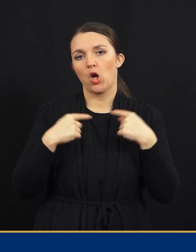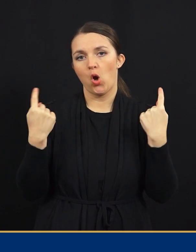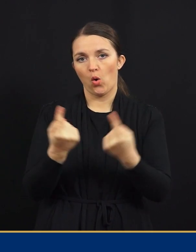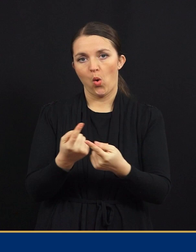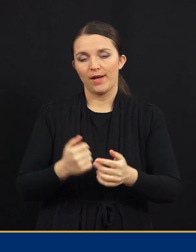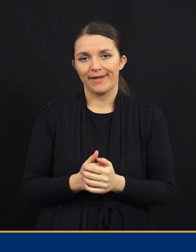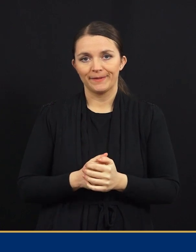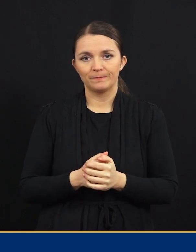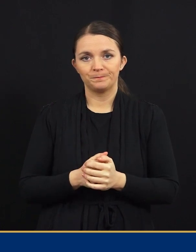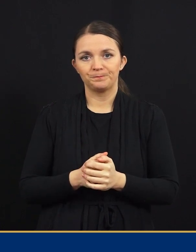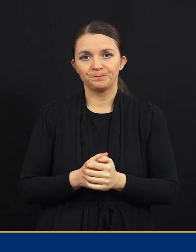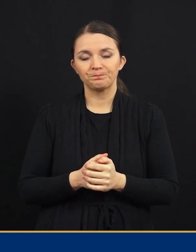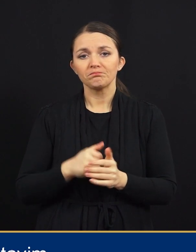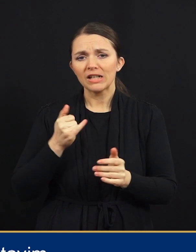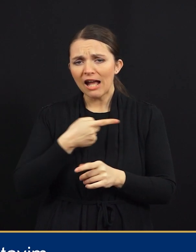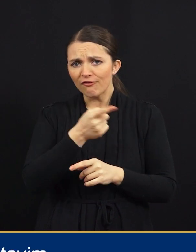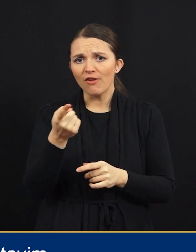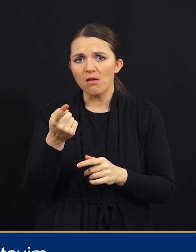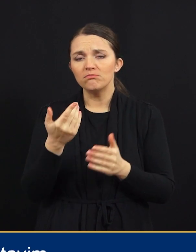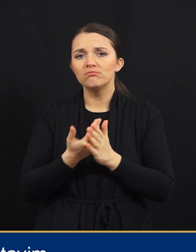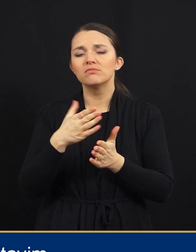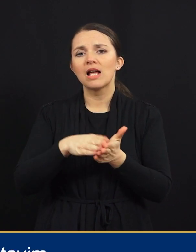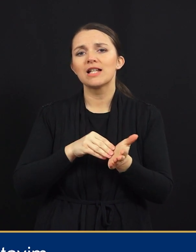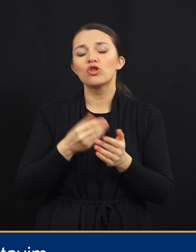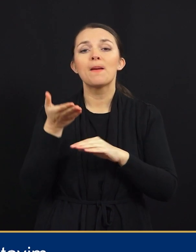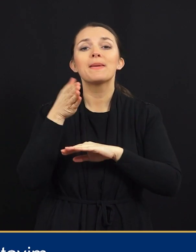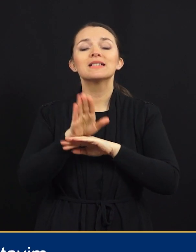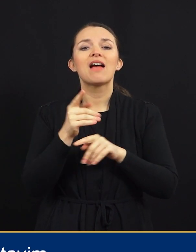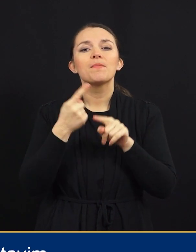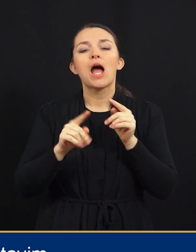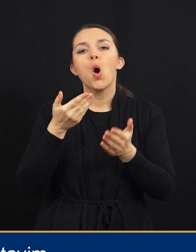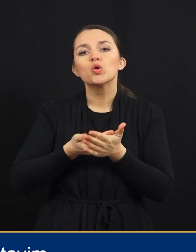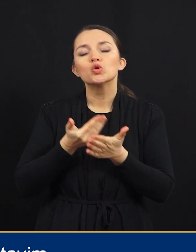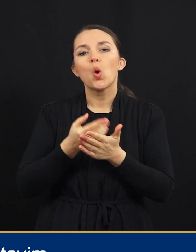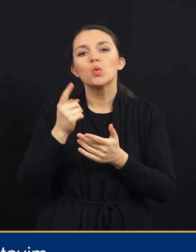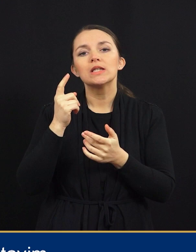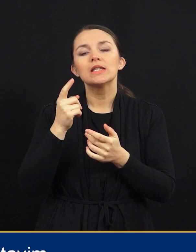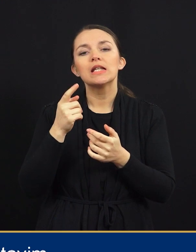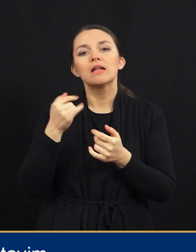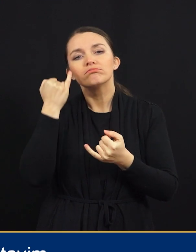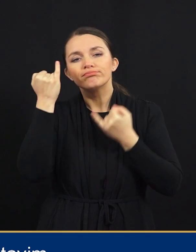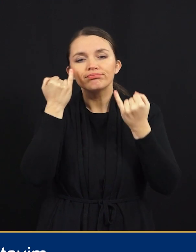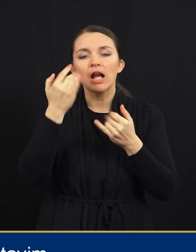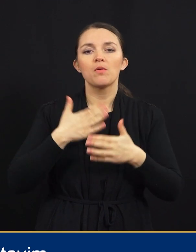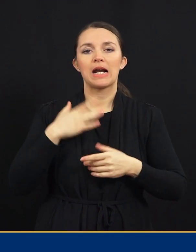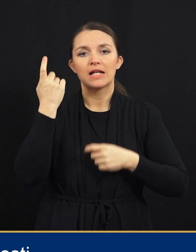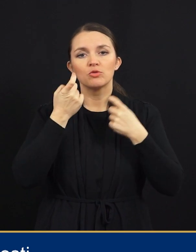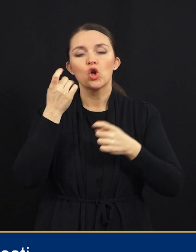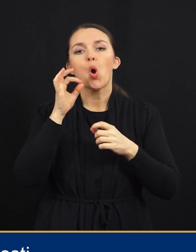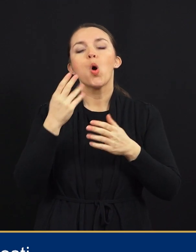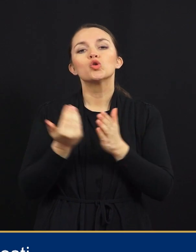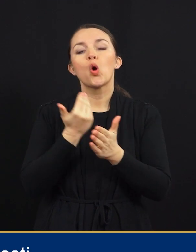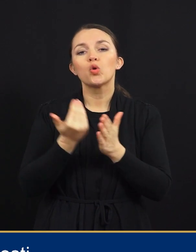okoljih. Naj vam torej za začetek predstavim nekaj osnovnih premis svojega razmišljanja o